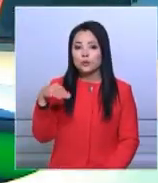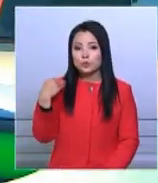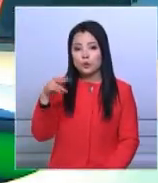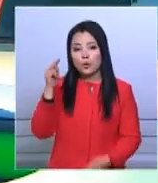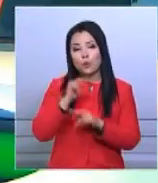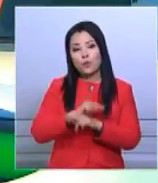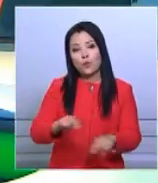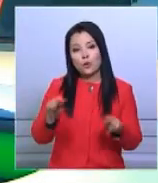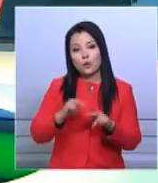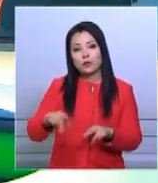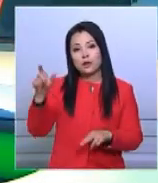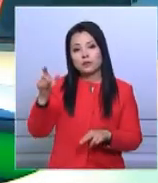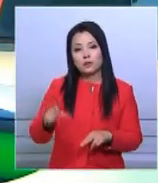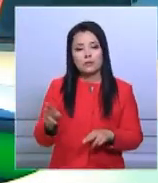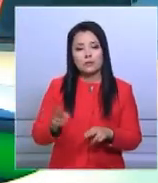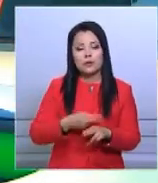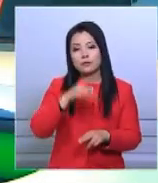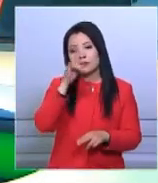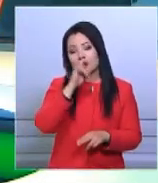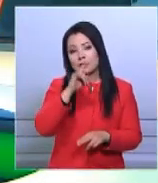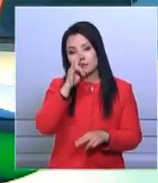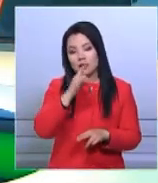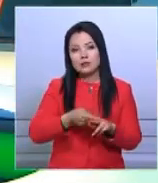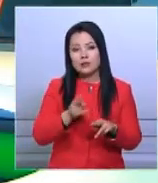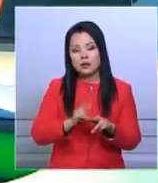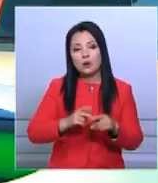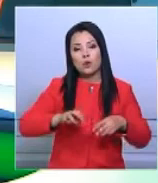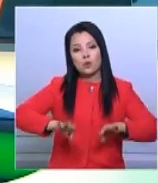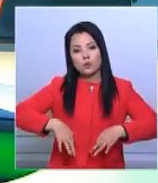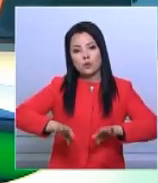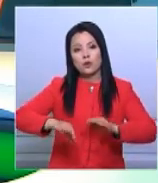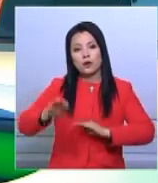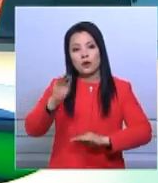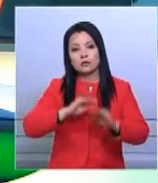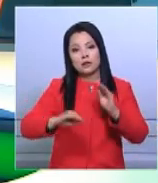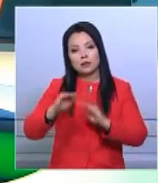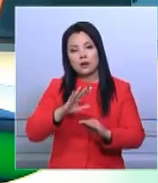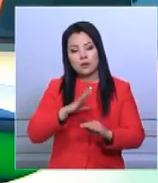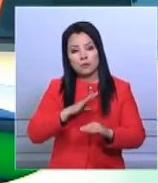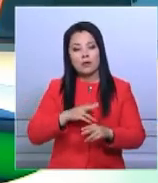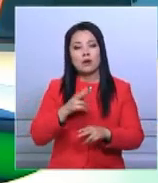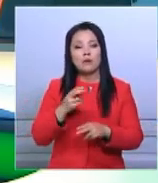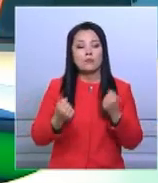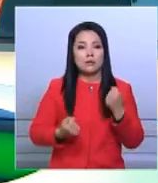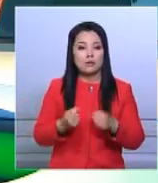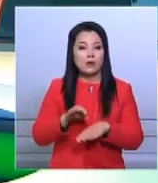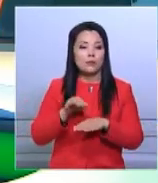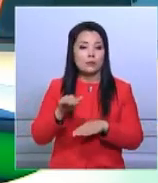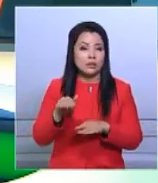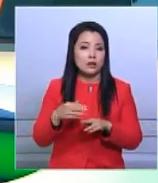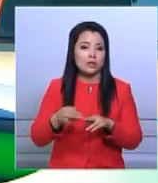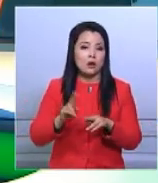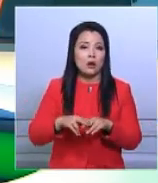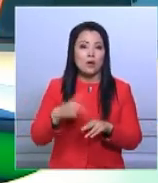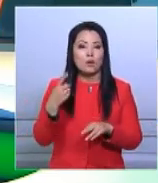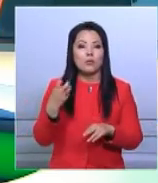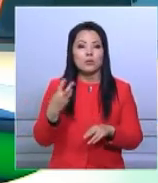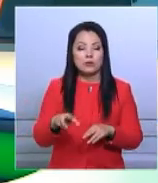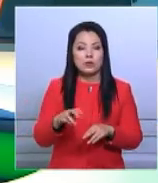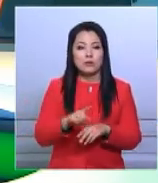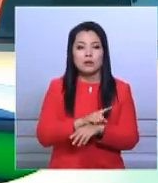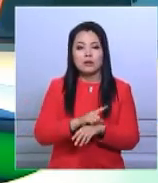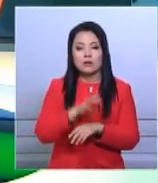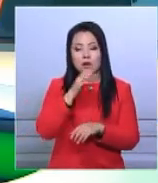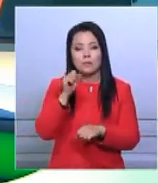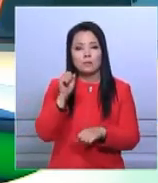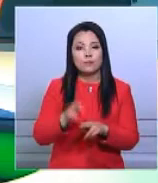Түркістандық оқытушы жанармайсыз жүретін көлік құрастырып шығарды. Темір тұлпар сағатына 130 шақырым жылдамдықпен тоқтамай